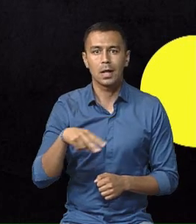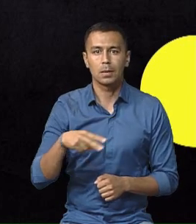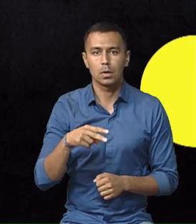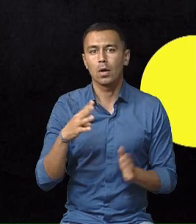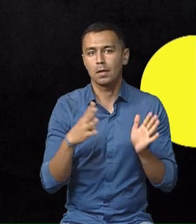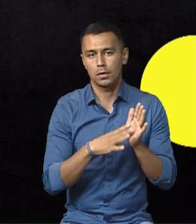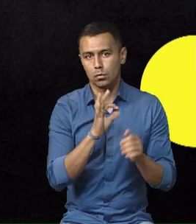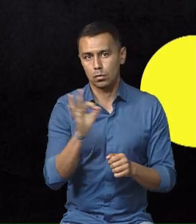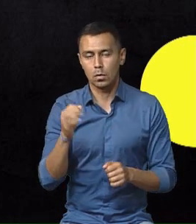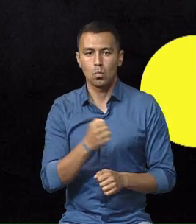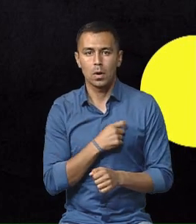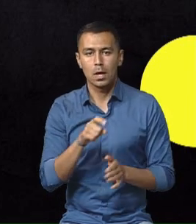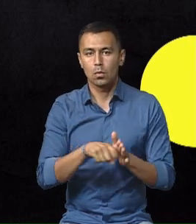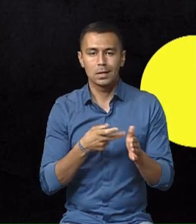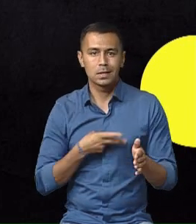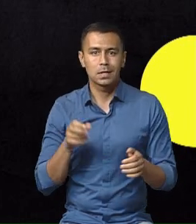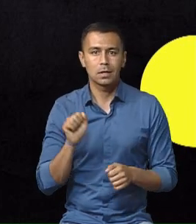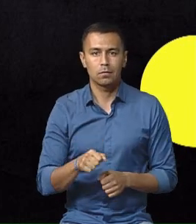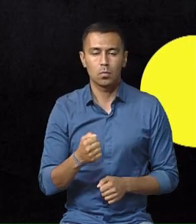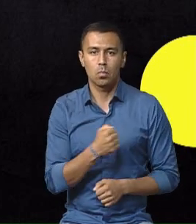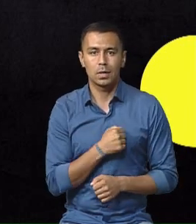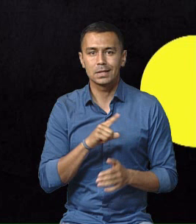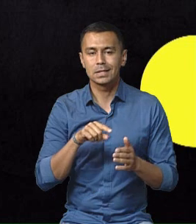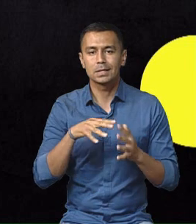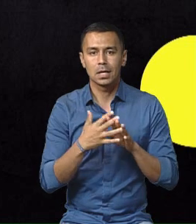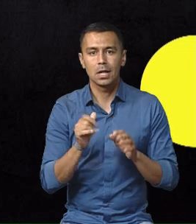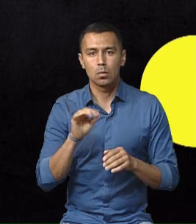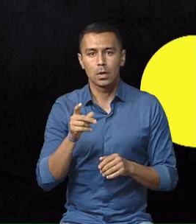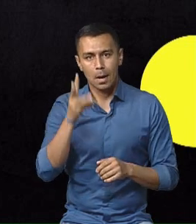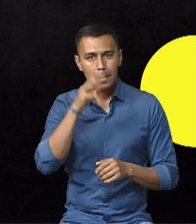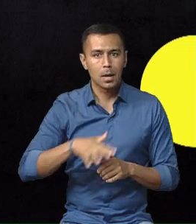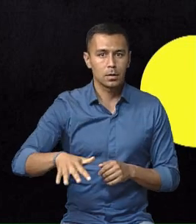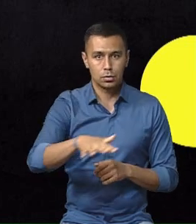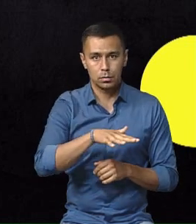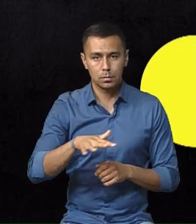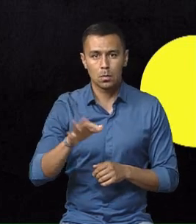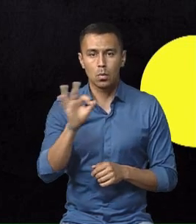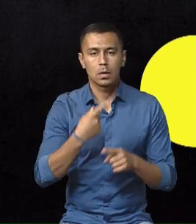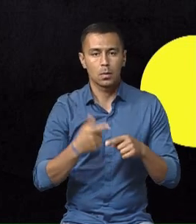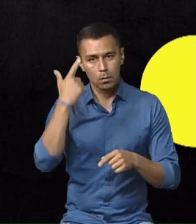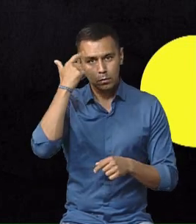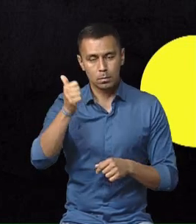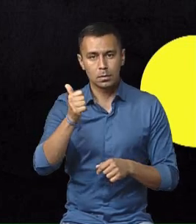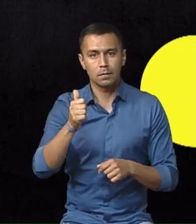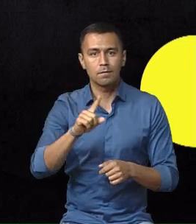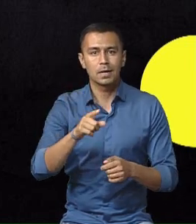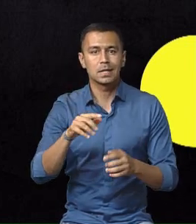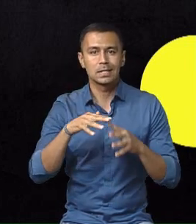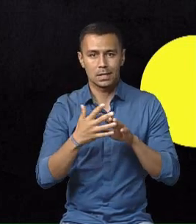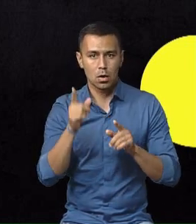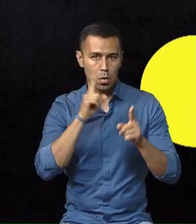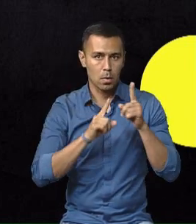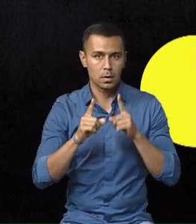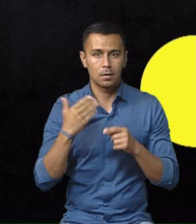о 9-й. У бою на Донеччині загинув боєць села Ганопіль, що на Хмельниччині, Леонід Федюк. Про це повідомили у Ганопільській сільській громаді.